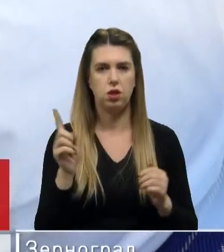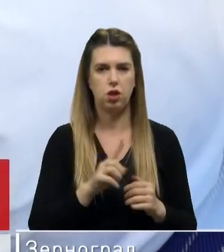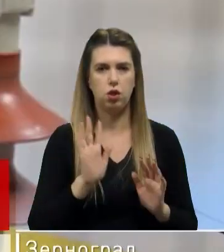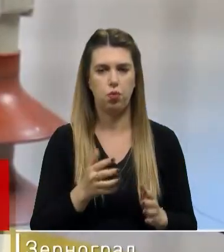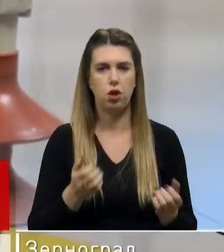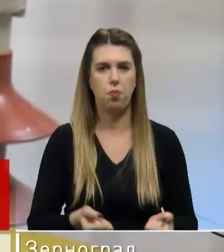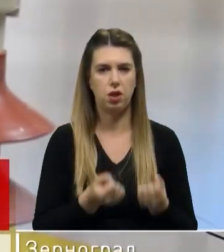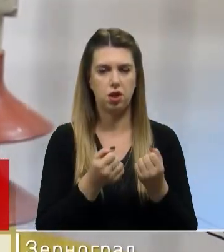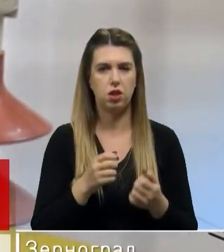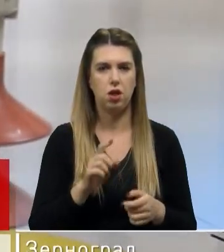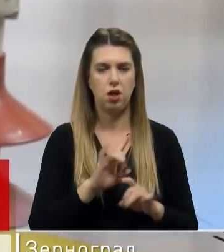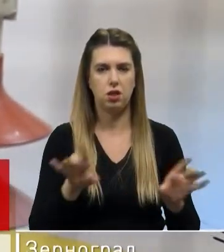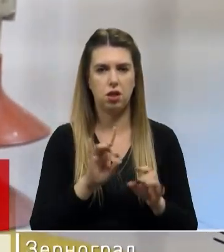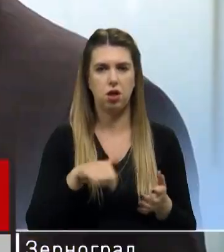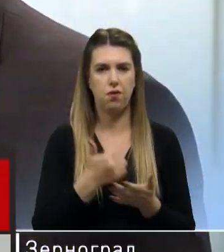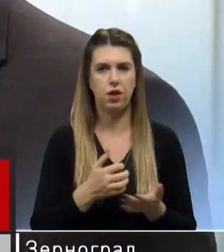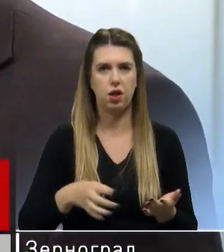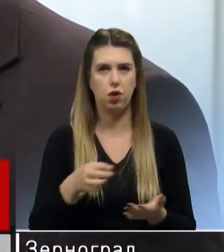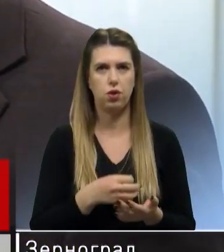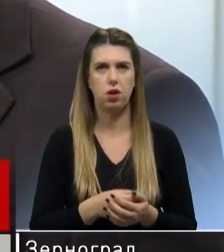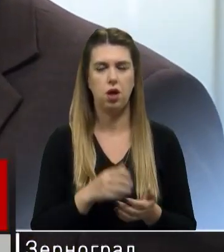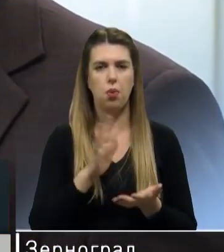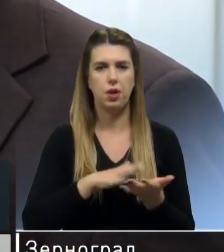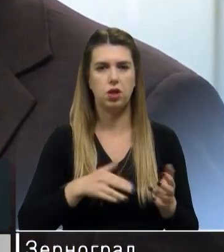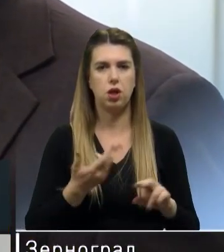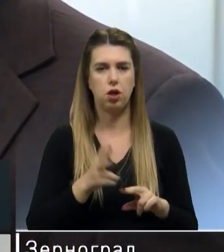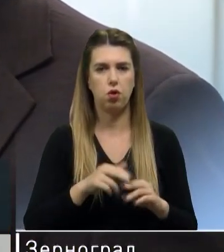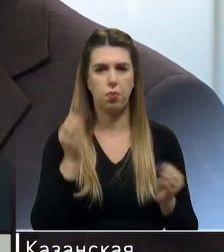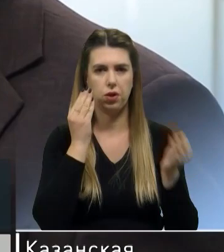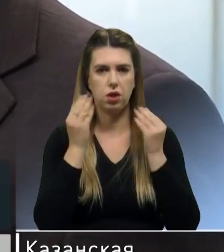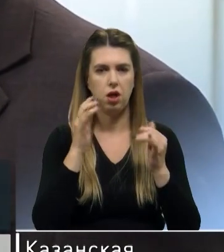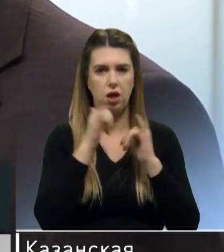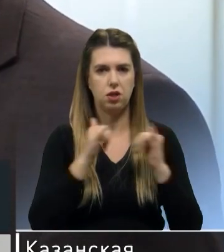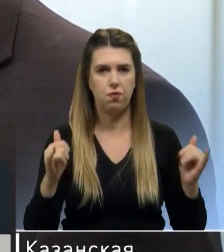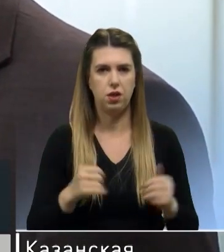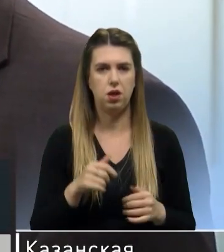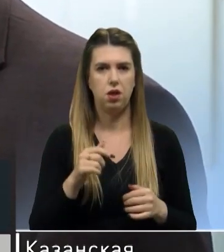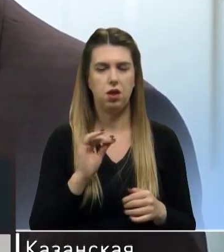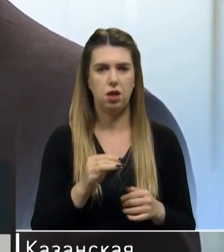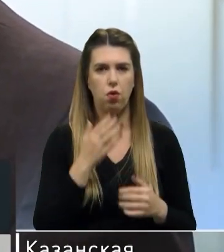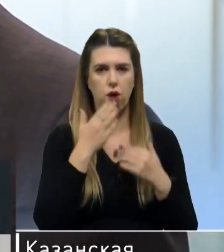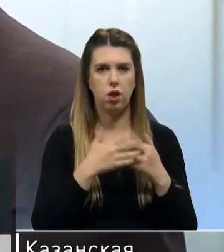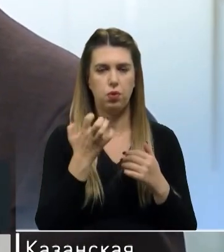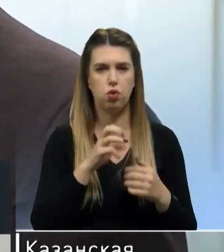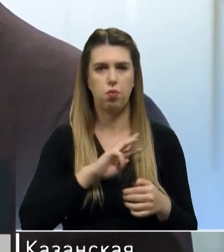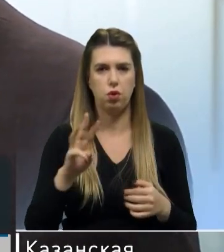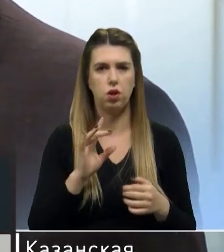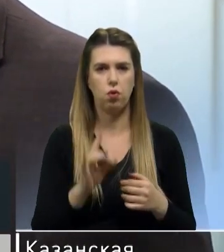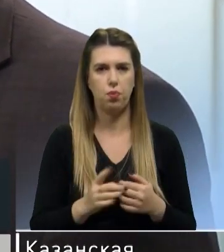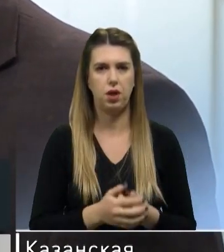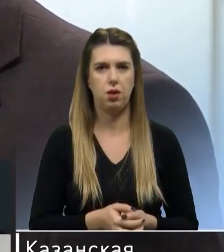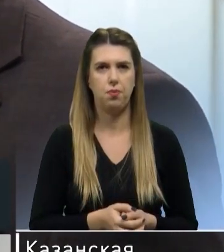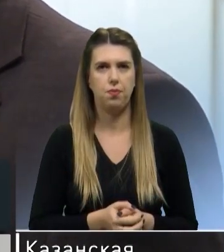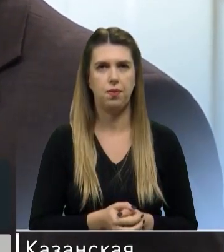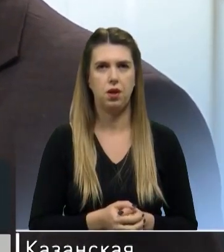будет поддержана, прокомментировал глава региона. Вложение, которое предполагается в развитие, это порядка 500 миллионов рублей.